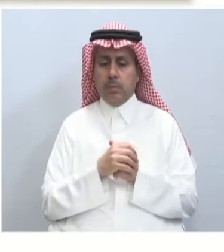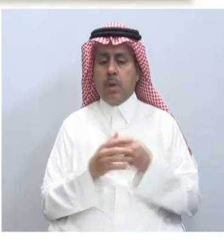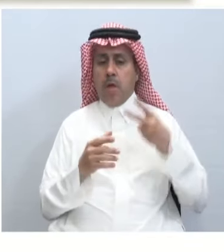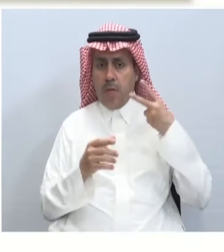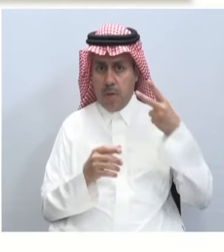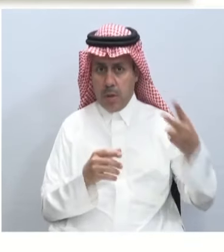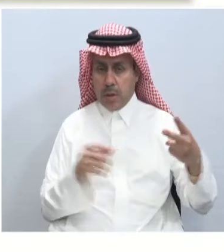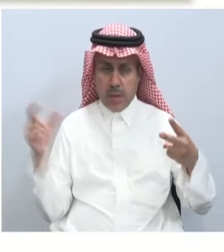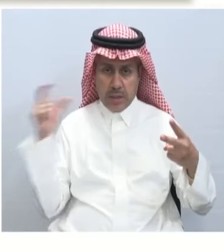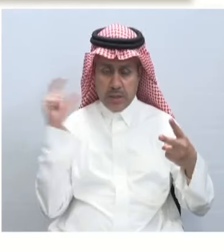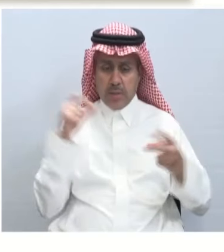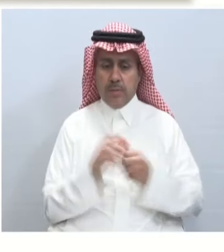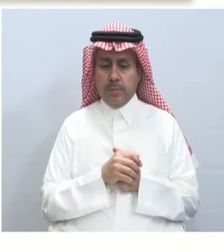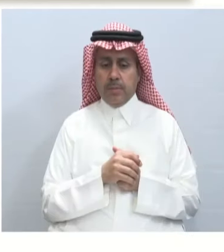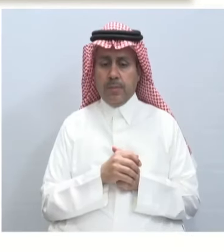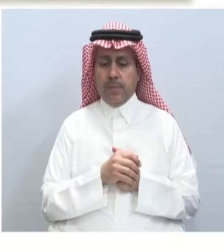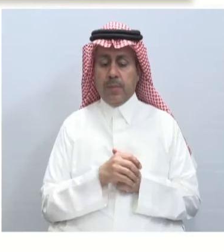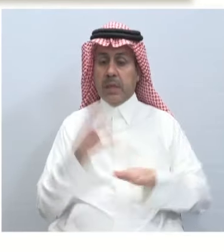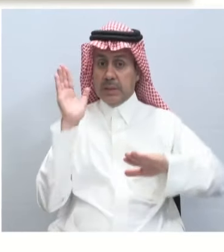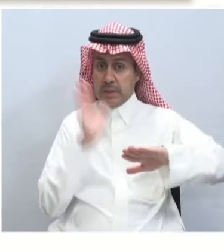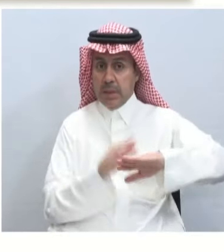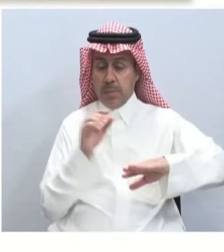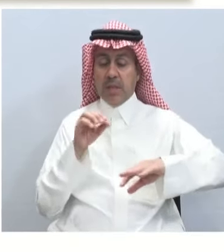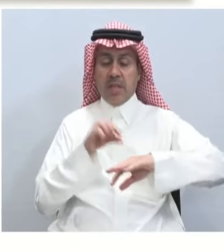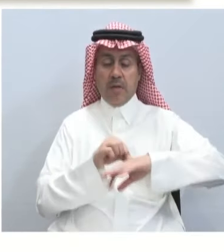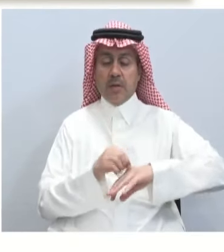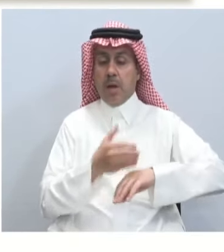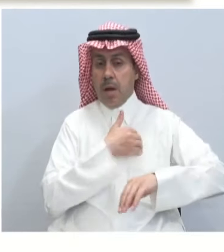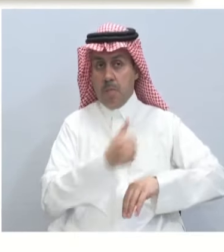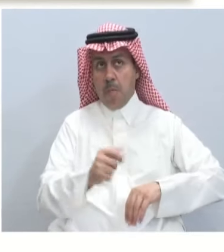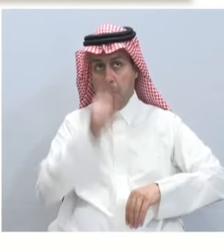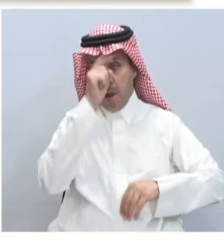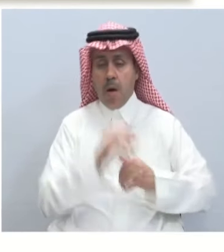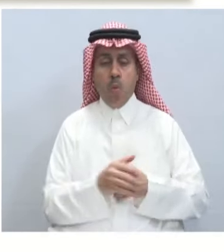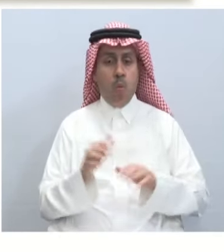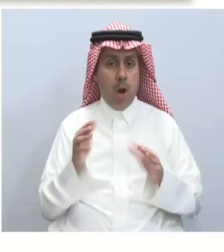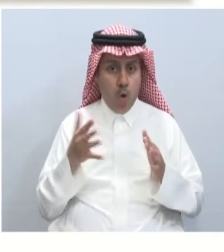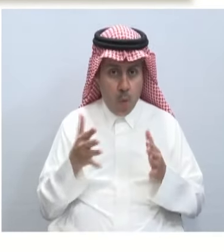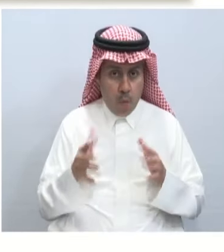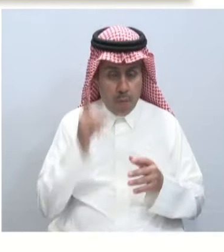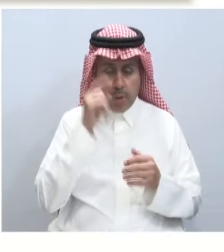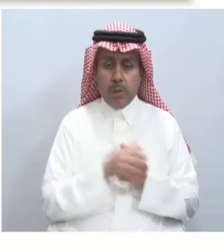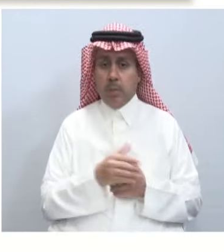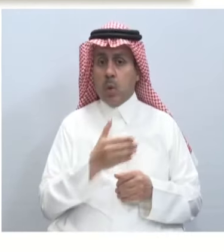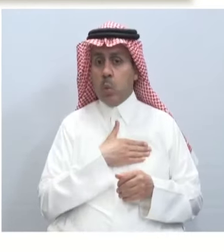قلنا بان الانسان وقلنا بان تربيه النفس على الايمان بالله والخوف منه